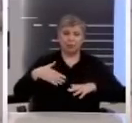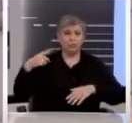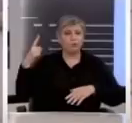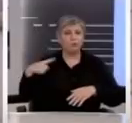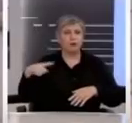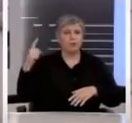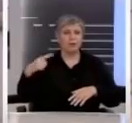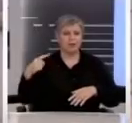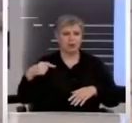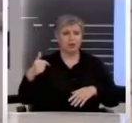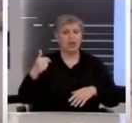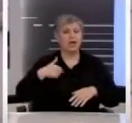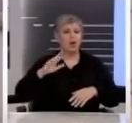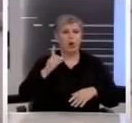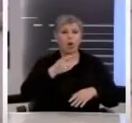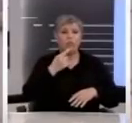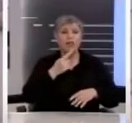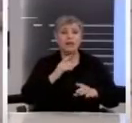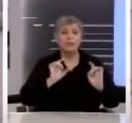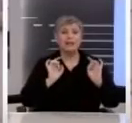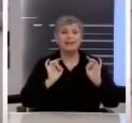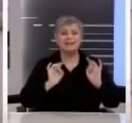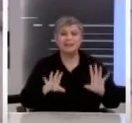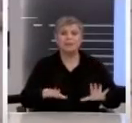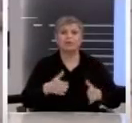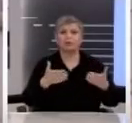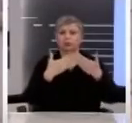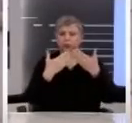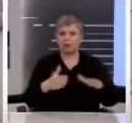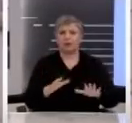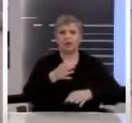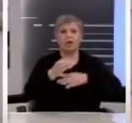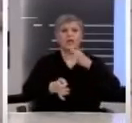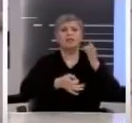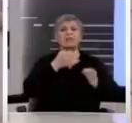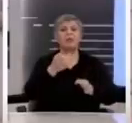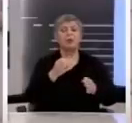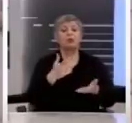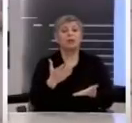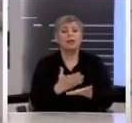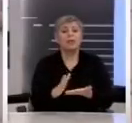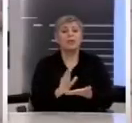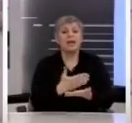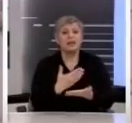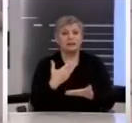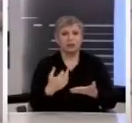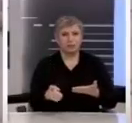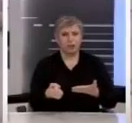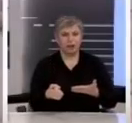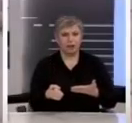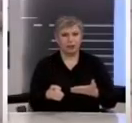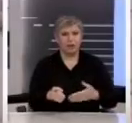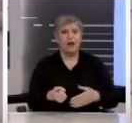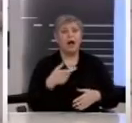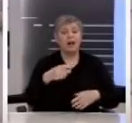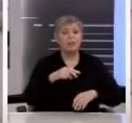Προσωπικά δεν πήρα λόγο. Δεν πήρα το λόγο, ούτε βγήκα δημοσίως να πω τη διάκριση. Η διάκριση όμως έγινε σαφής, διότι